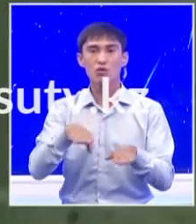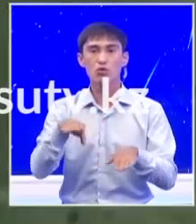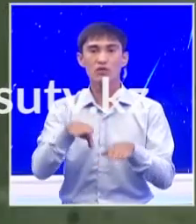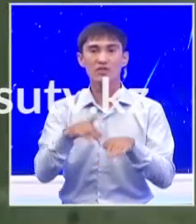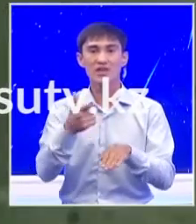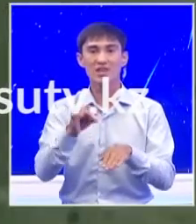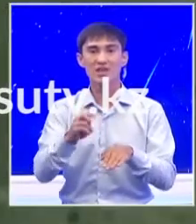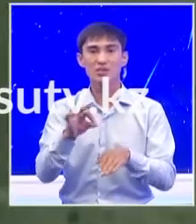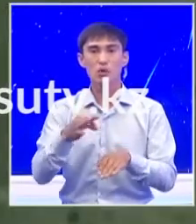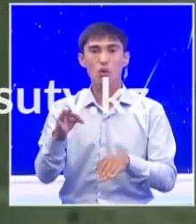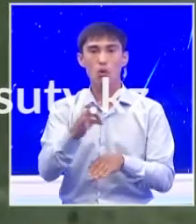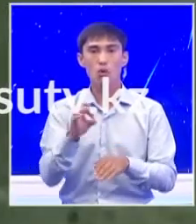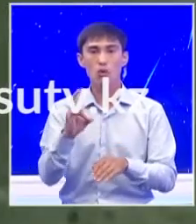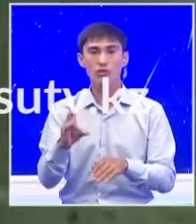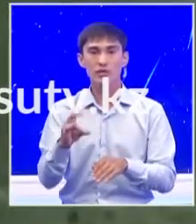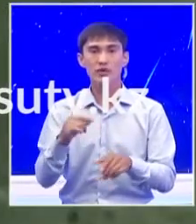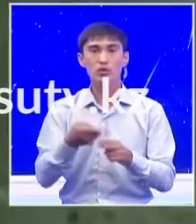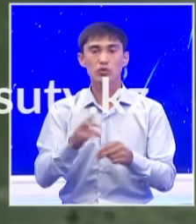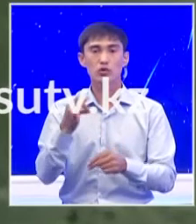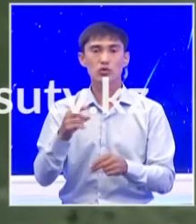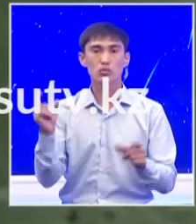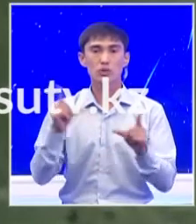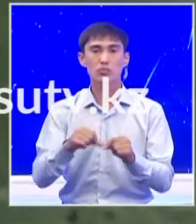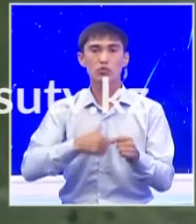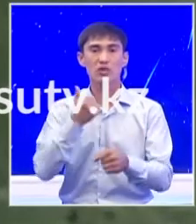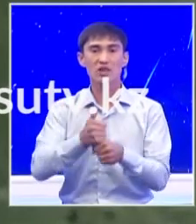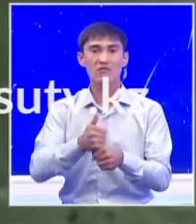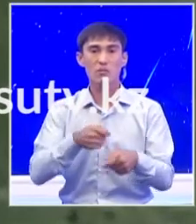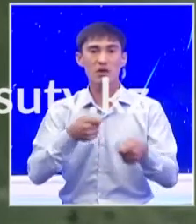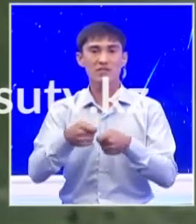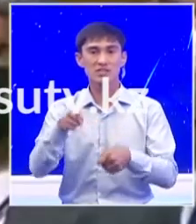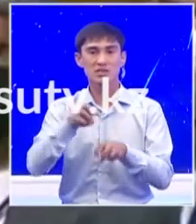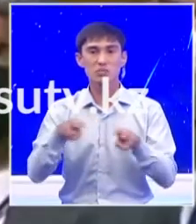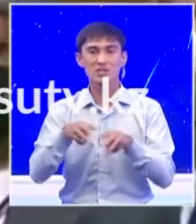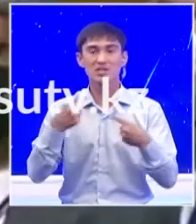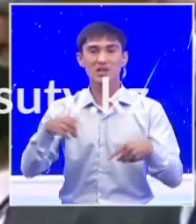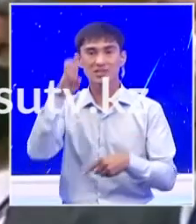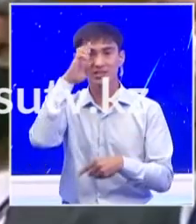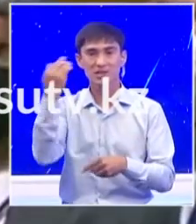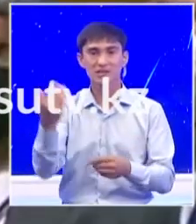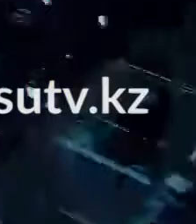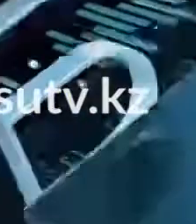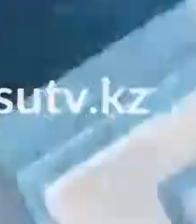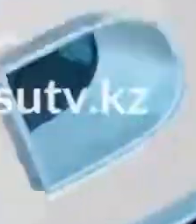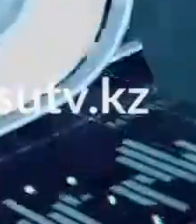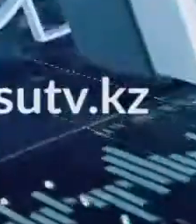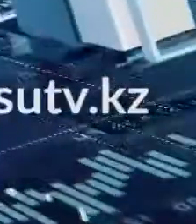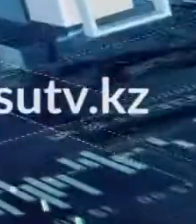Генассамблеи ООН, на которую в Нью-Йорк прибудут лидеры, главы правительств и министры разных стран.